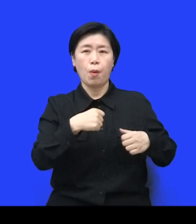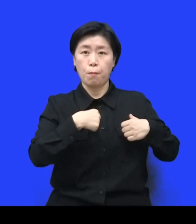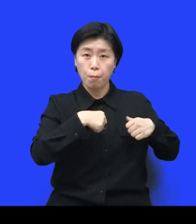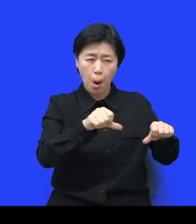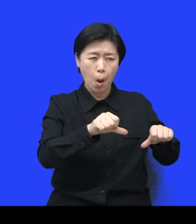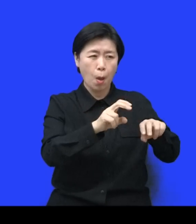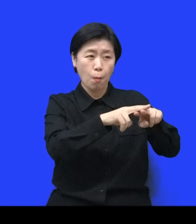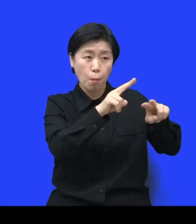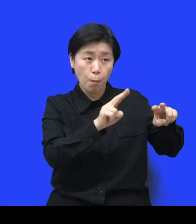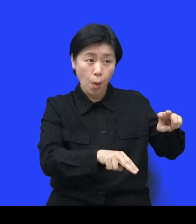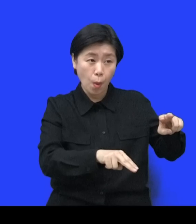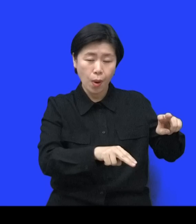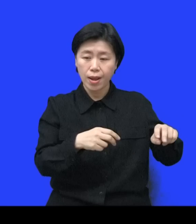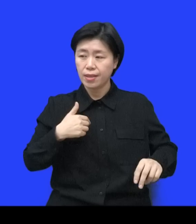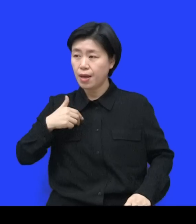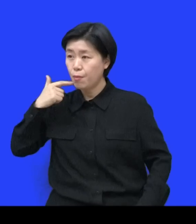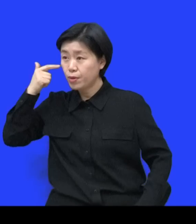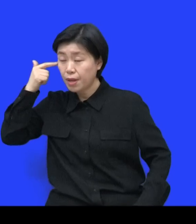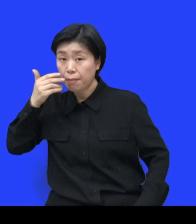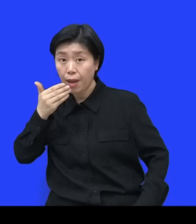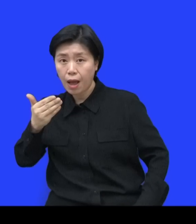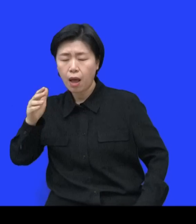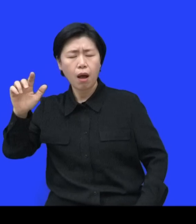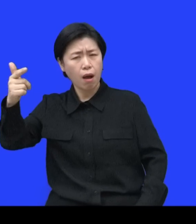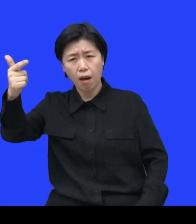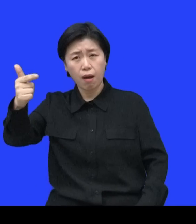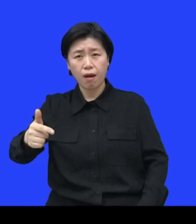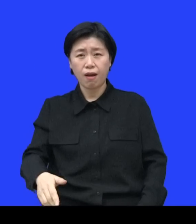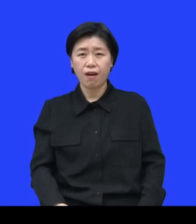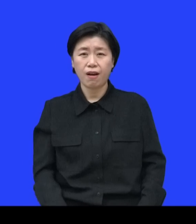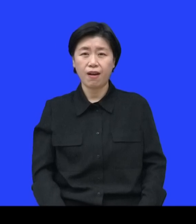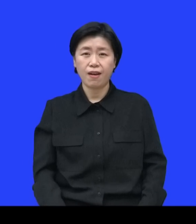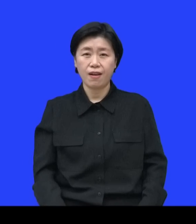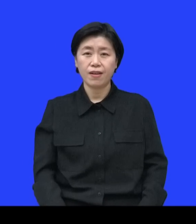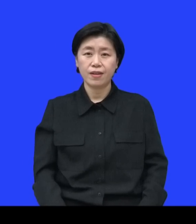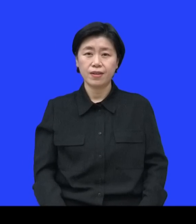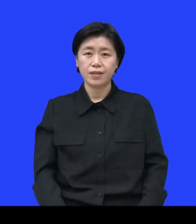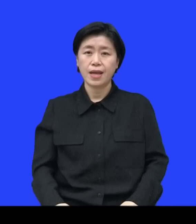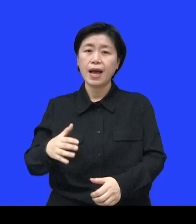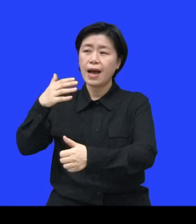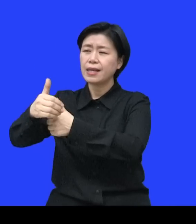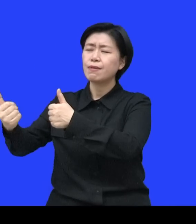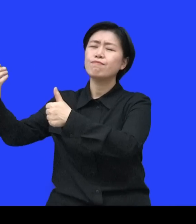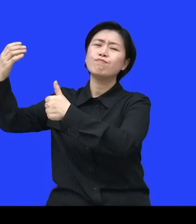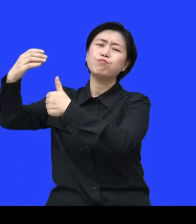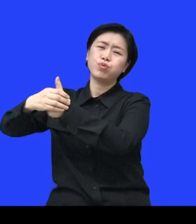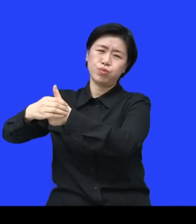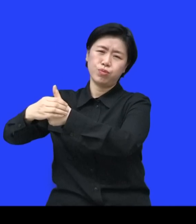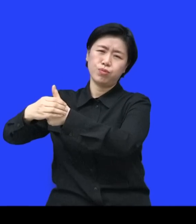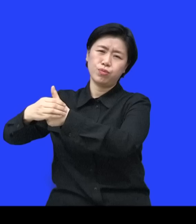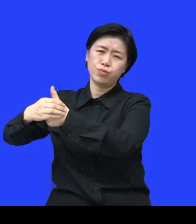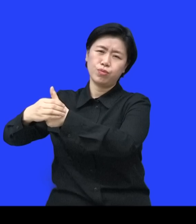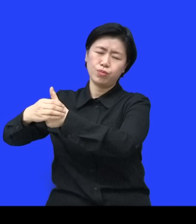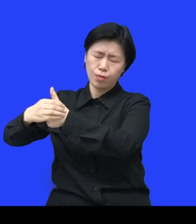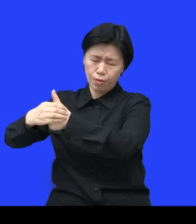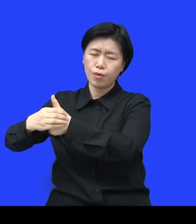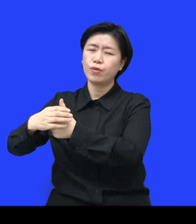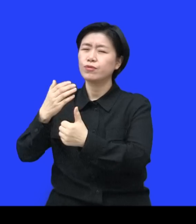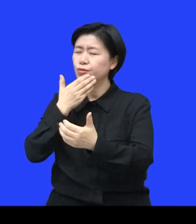더 좋다고 목사가 될 수 있었던 게 아니죠. 아니었던 거예요. 그렇죠. 그러니까 시켜주신 게